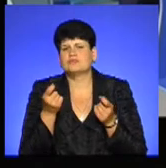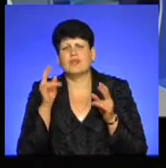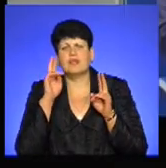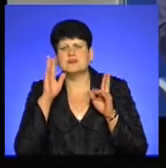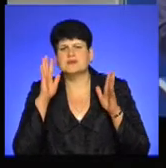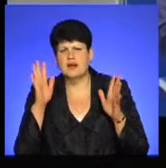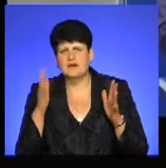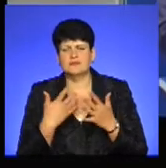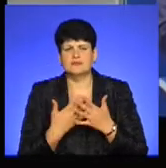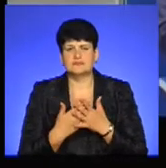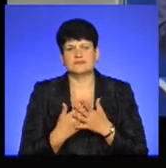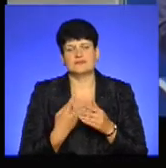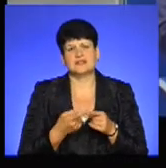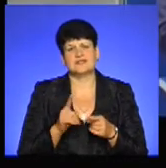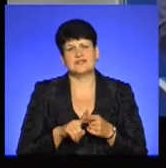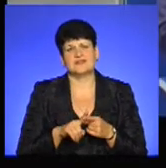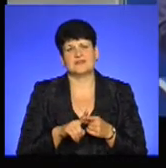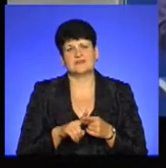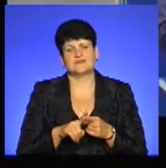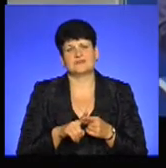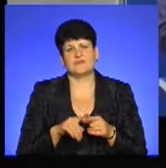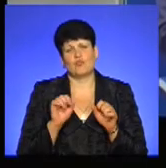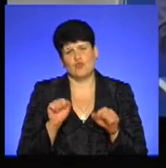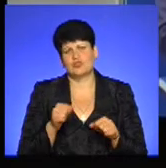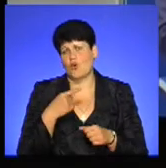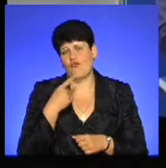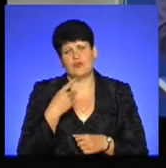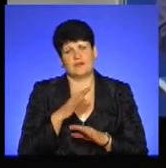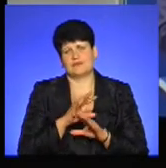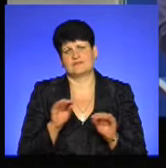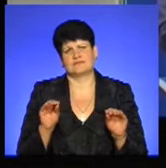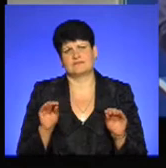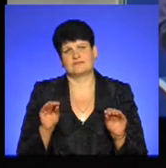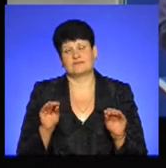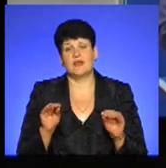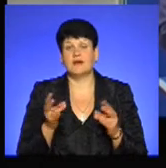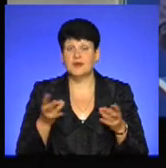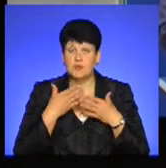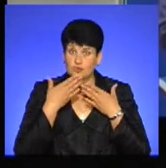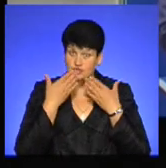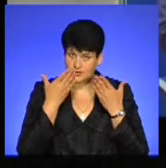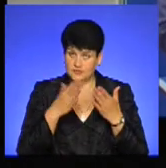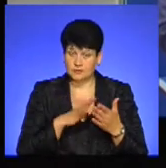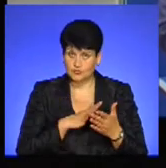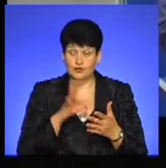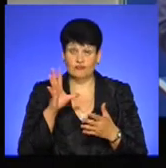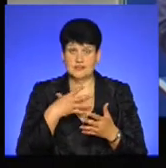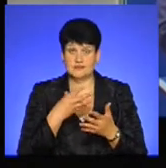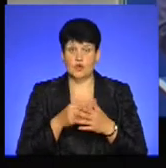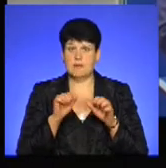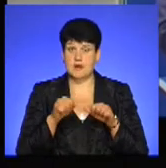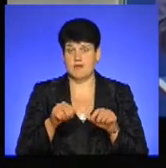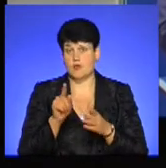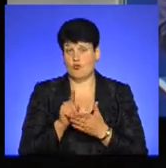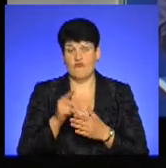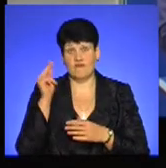то це лише можна говорити, але треба прочитати було всі свої права і обов'язки,